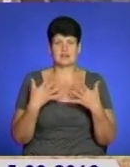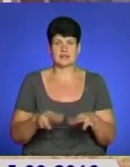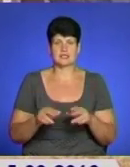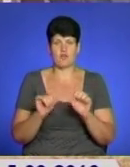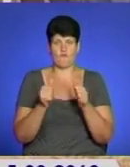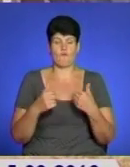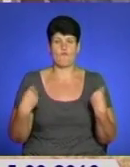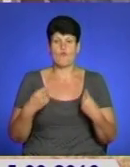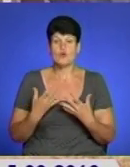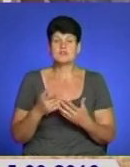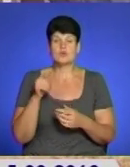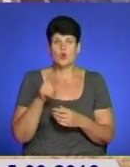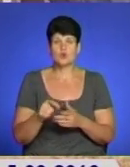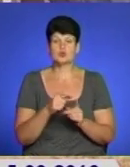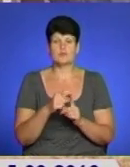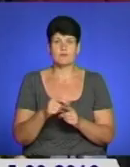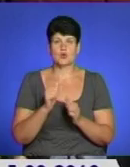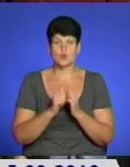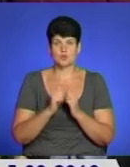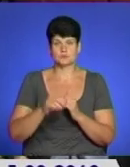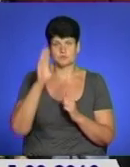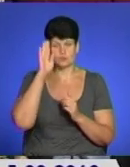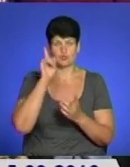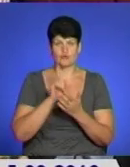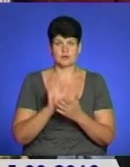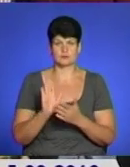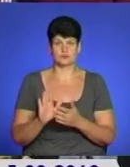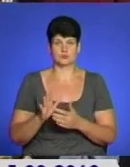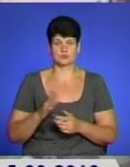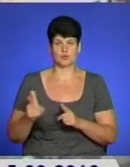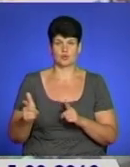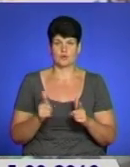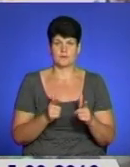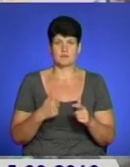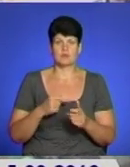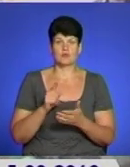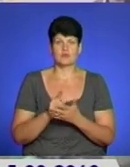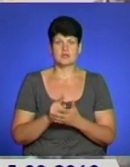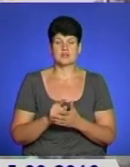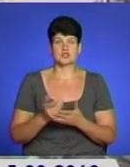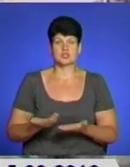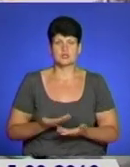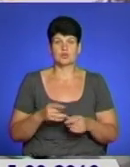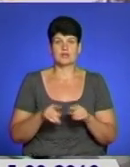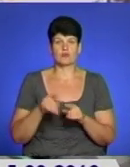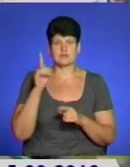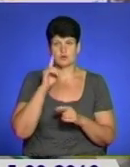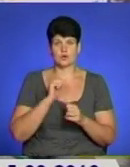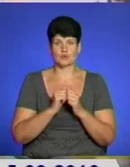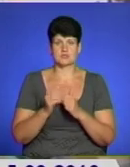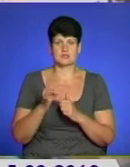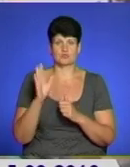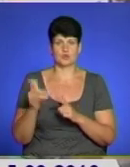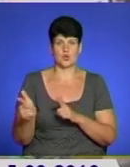За його словами, що в країні був мир, кожен чоловік повинен завжди бути напоготові. Ми повинні жити так, як в Ізраїлі. І кожен раз бути